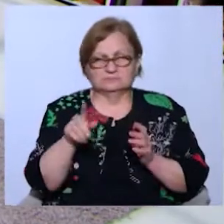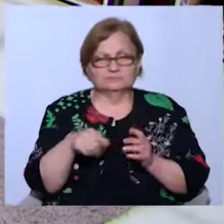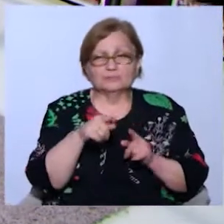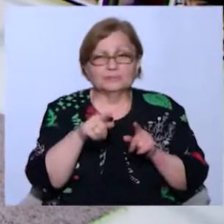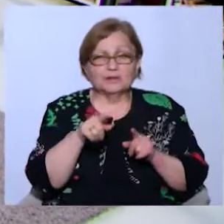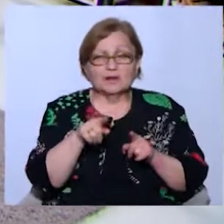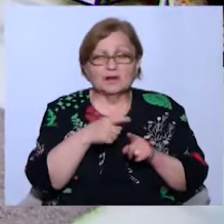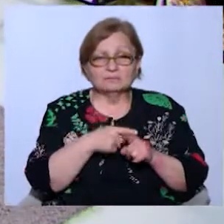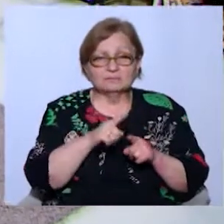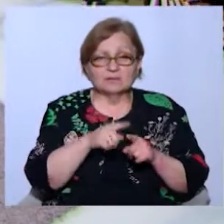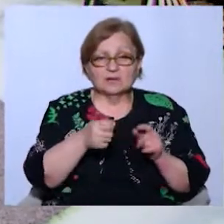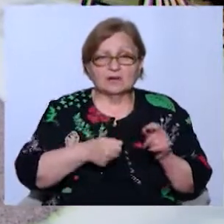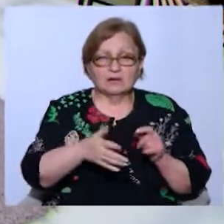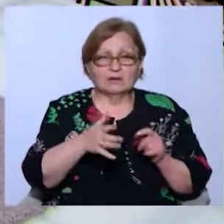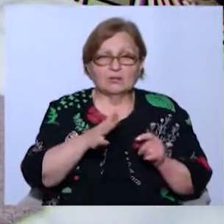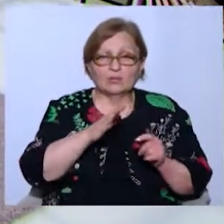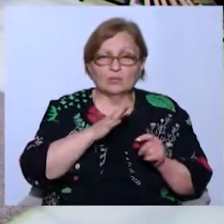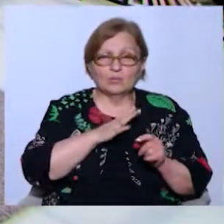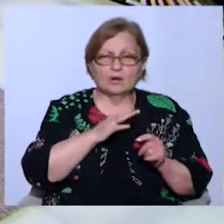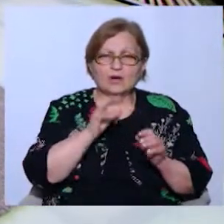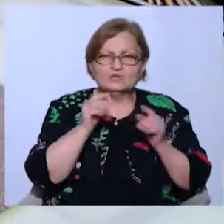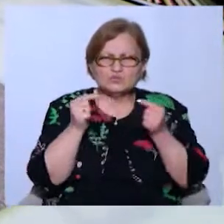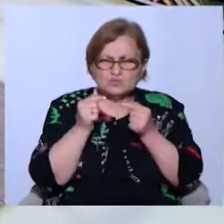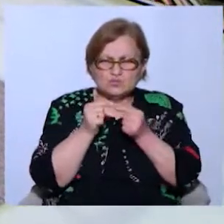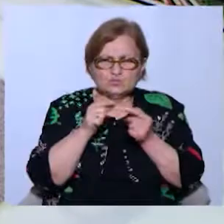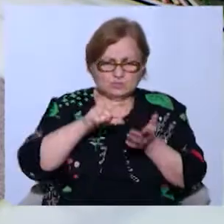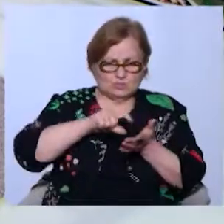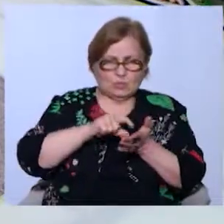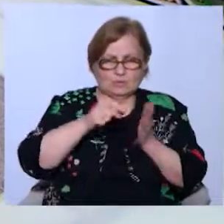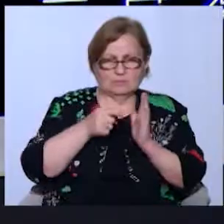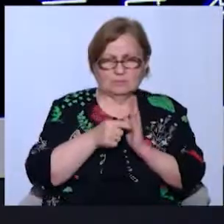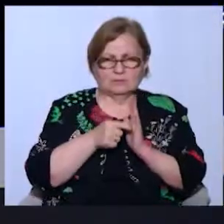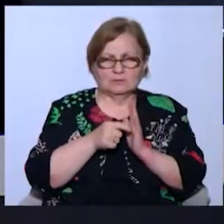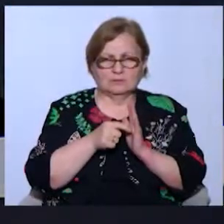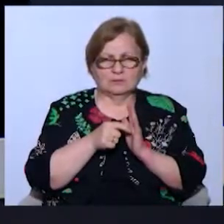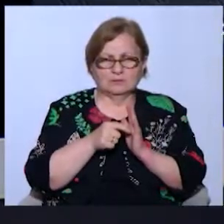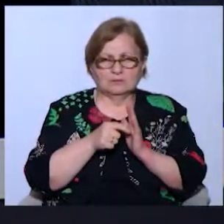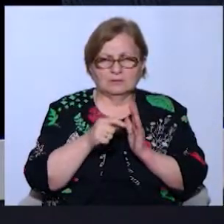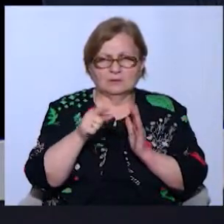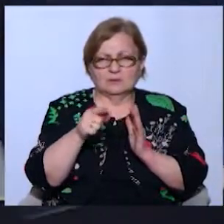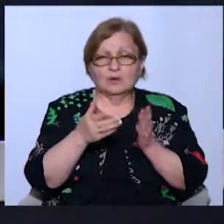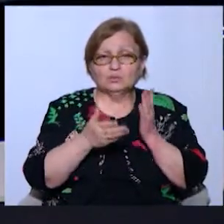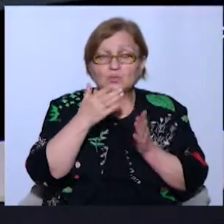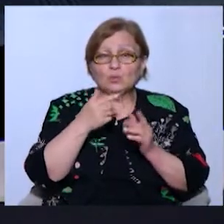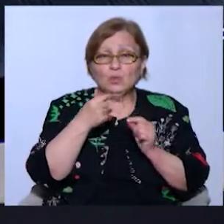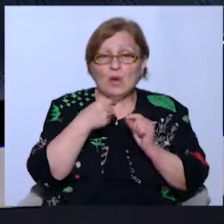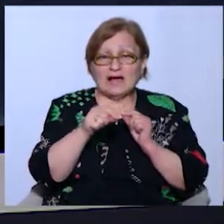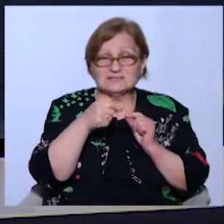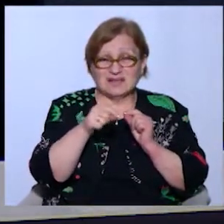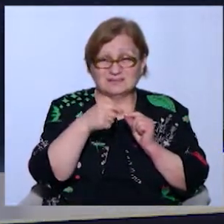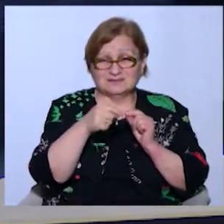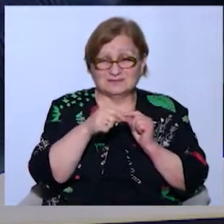რომ კამათელი უნდა იყოს ზუსტი კუბი. თუ წარმოვიდგენთ ჩვენ კამათელს მაგალითად 100 სანტის კოლოფის ფორმის,